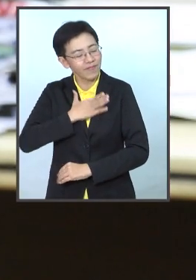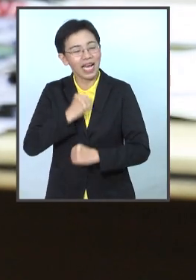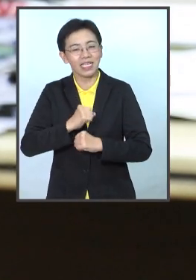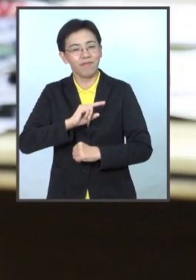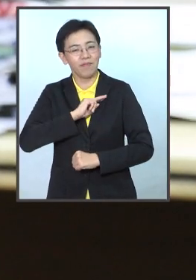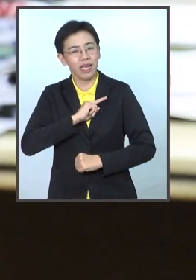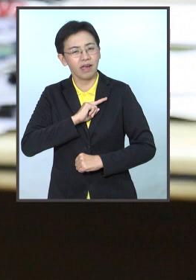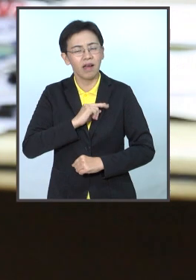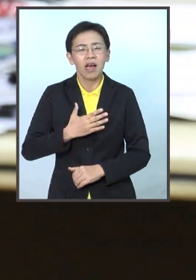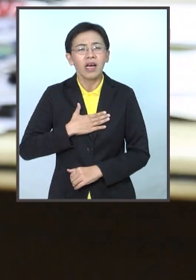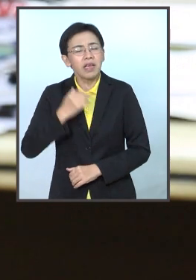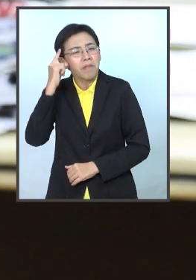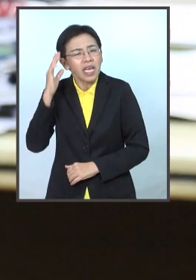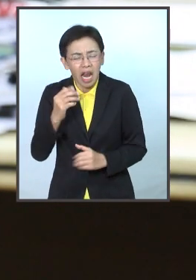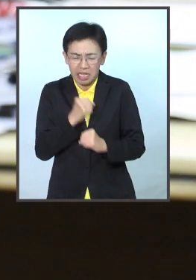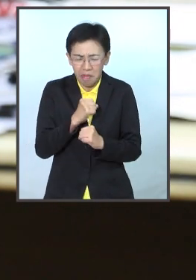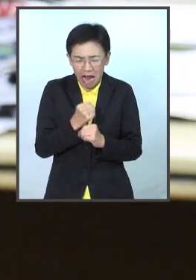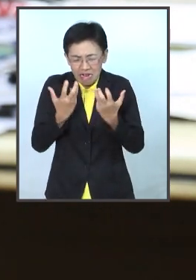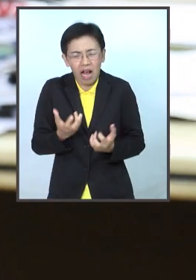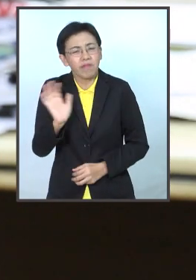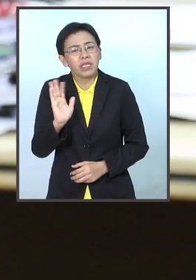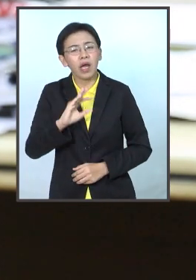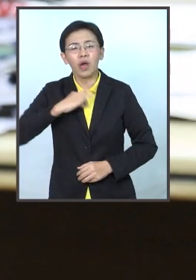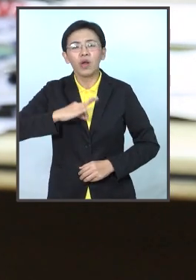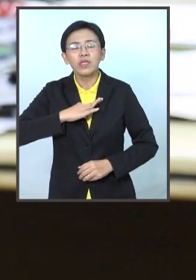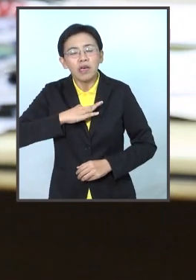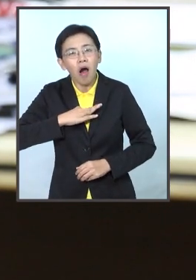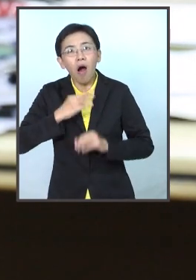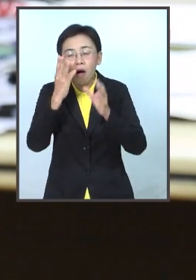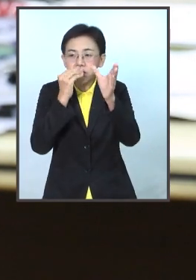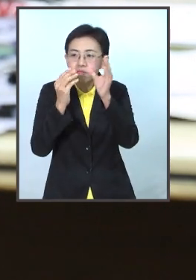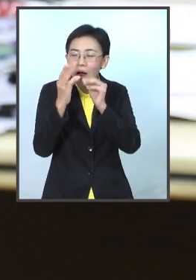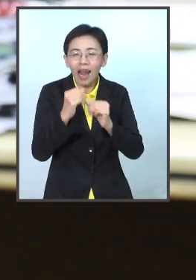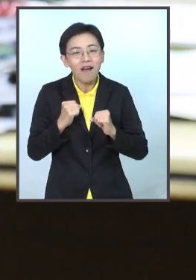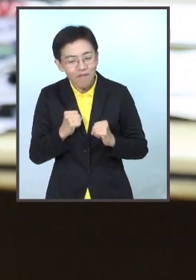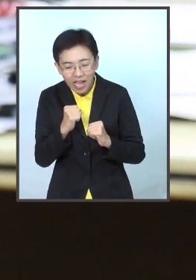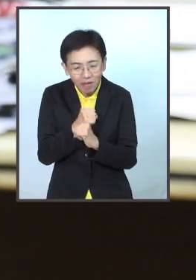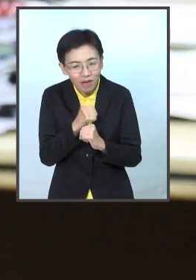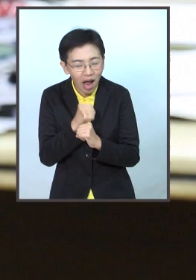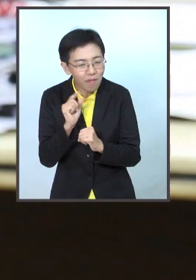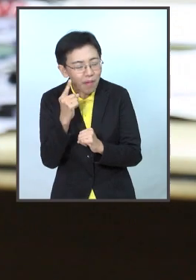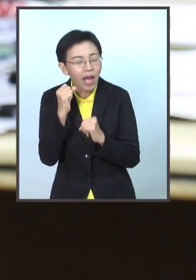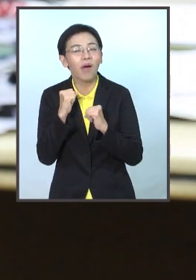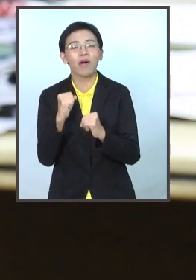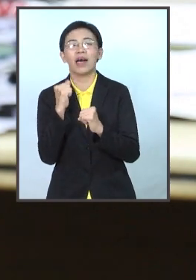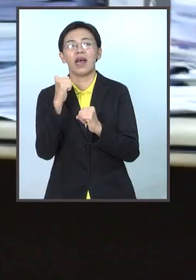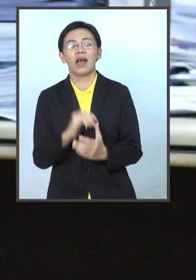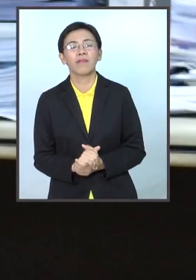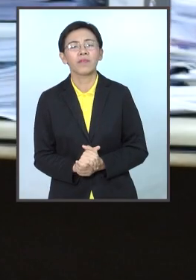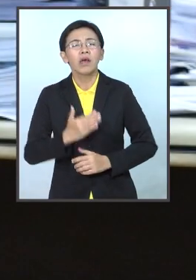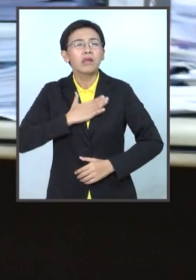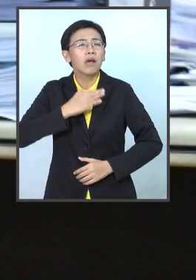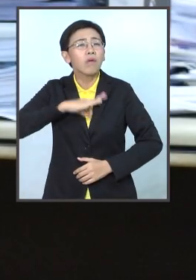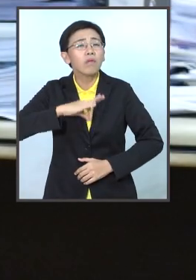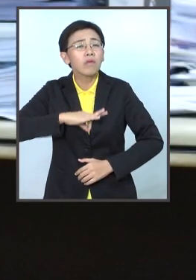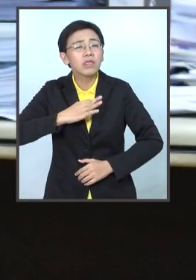ว่าไม่คิดว่างานที่ทำอยู่มันหนักมันคือเราคิดว่ามันเป็นบทเรียนแล้วก็มีความท้าทายงานที่จะเกิดขึ้นมากกว่าถ้าเราม